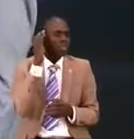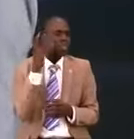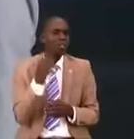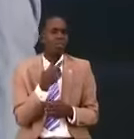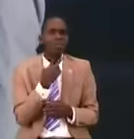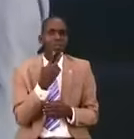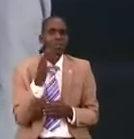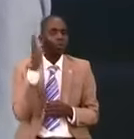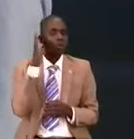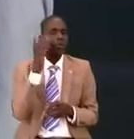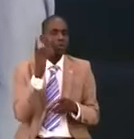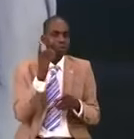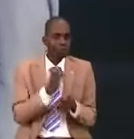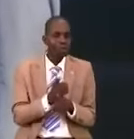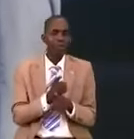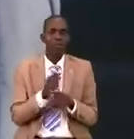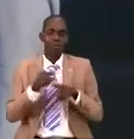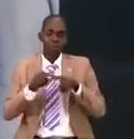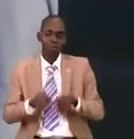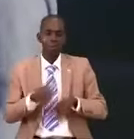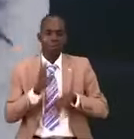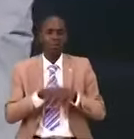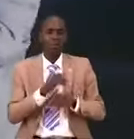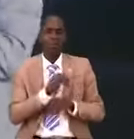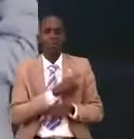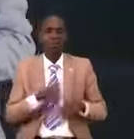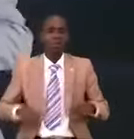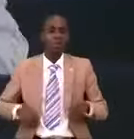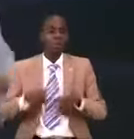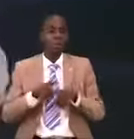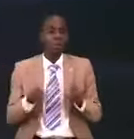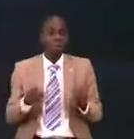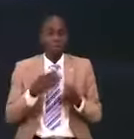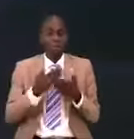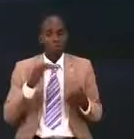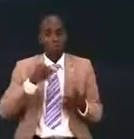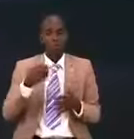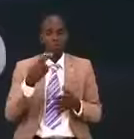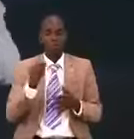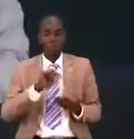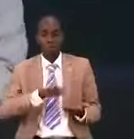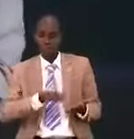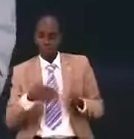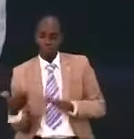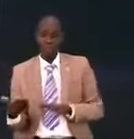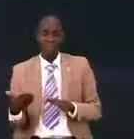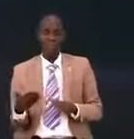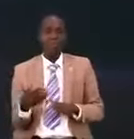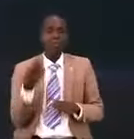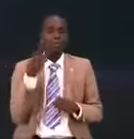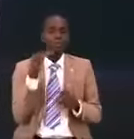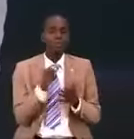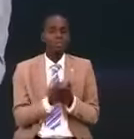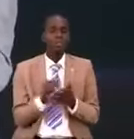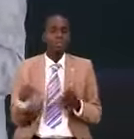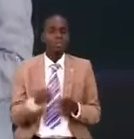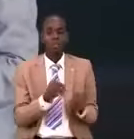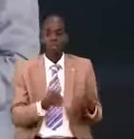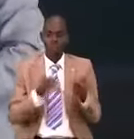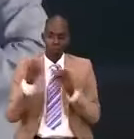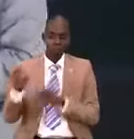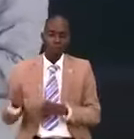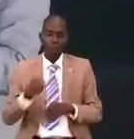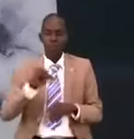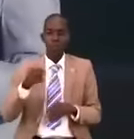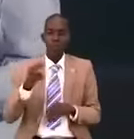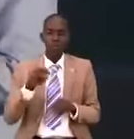d'une bonne naturelle on lâche mais on l'a jeté dans une huile bouillante mais là survécu tous ces